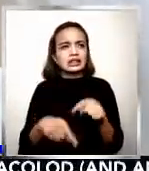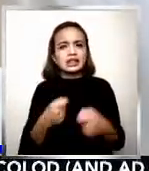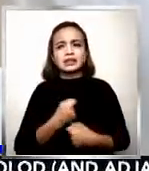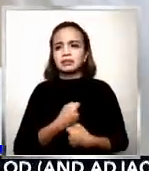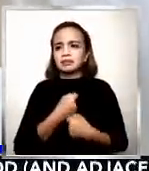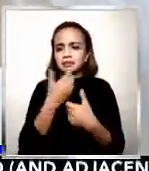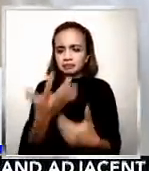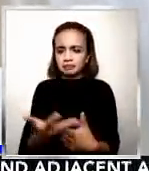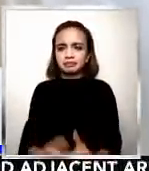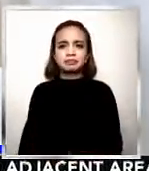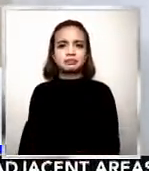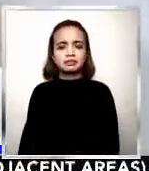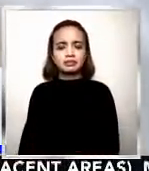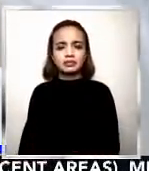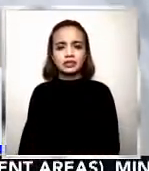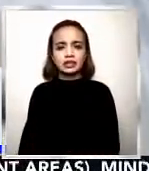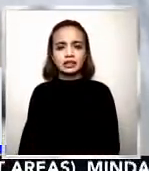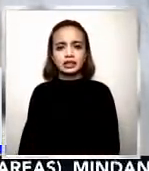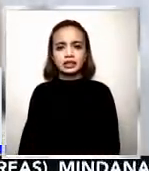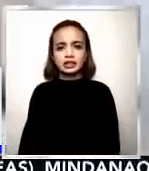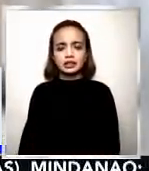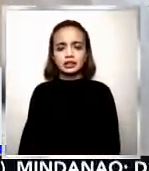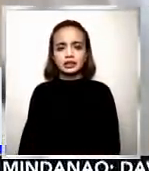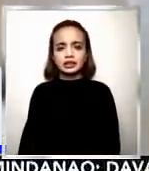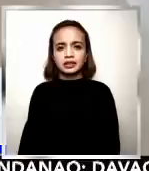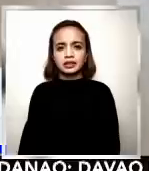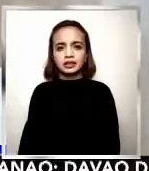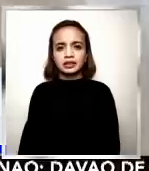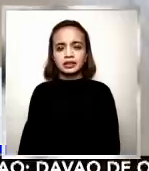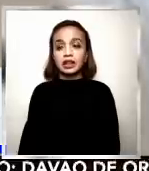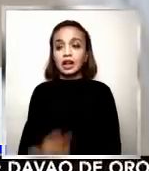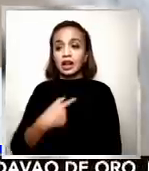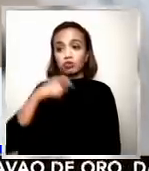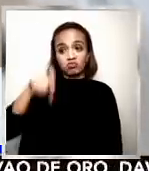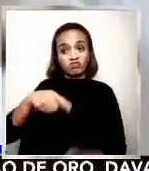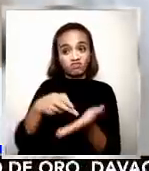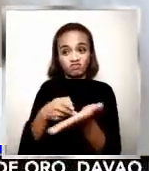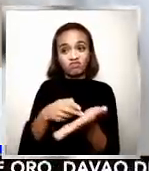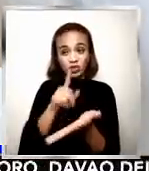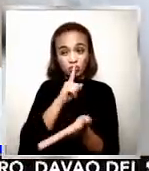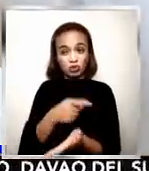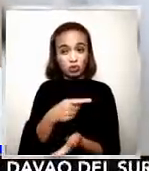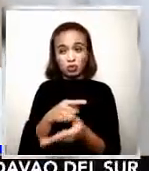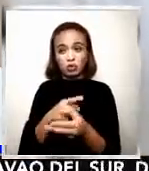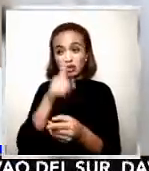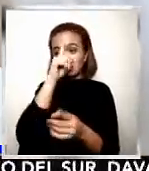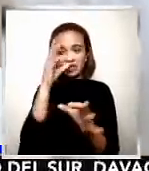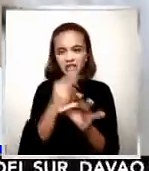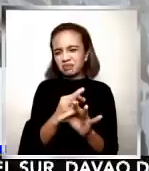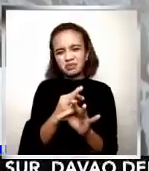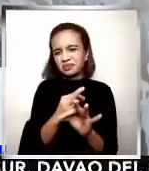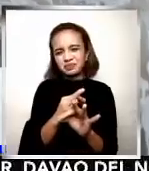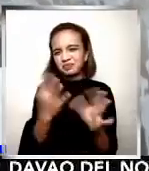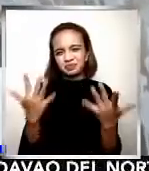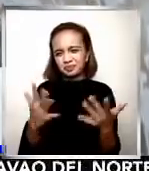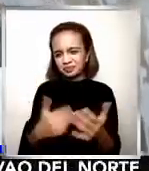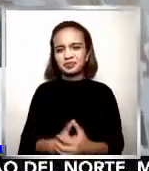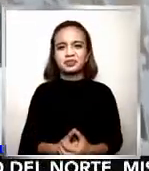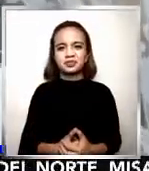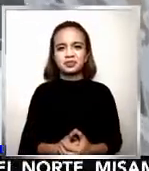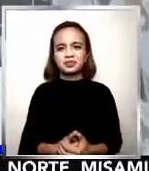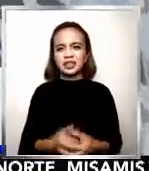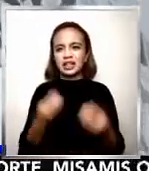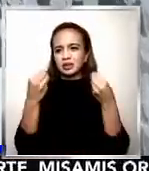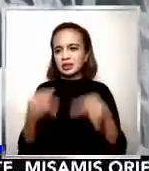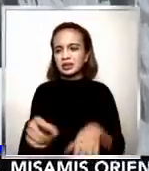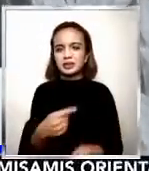Like when Dad passed, I have to admit I lost my faith. I lost my way.